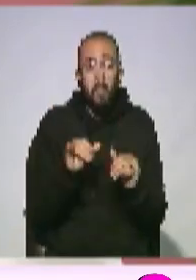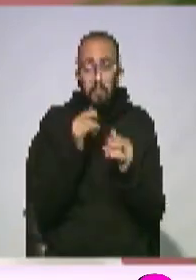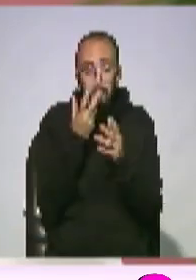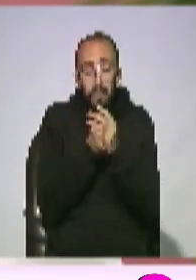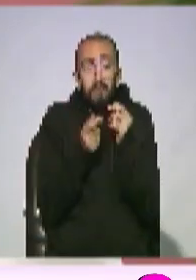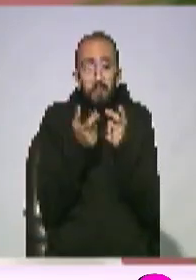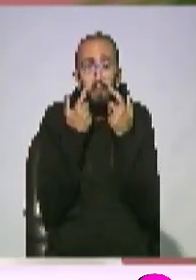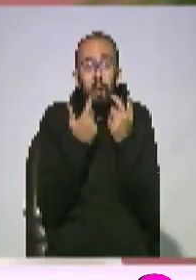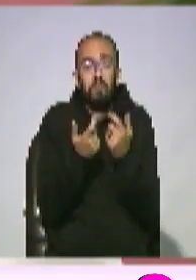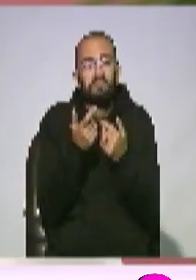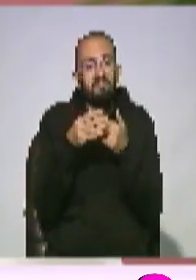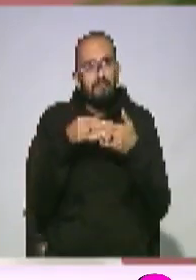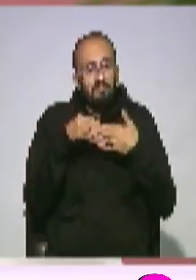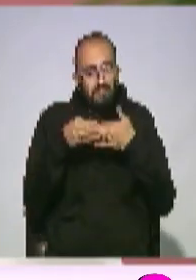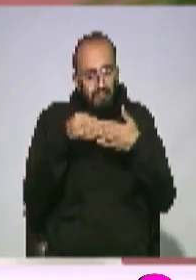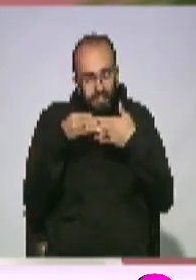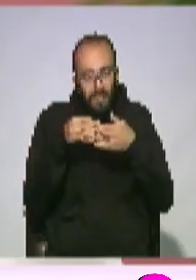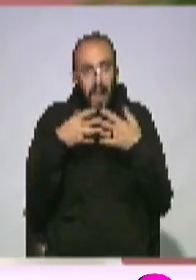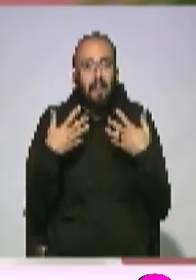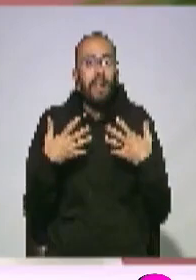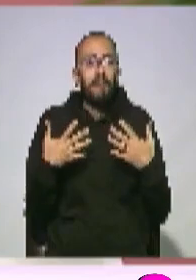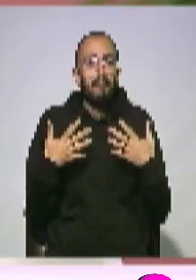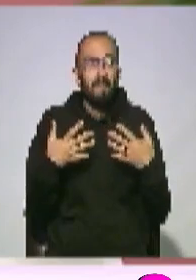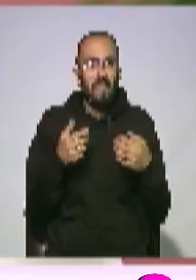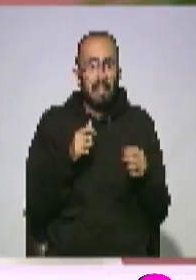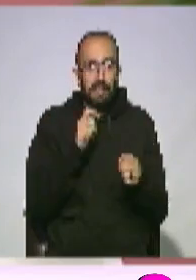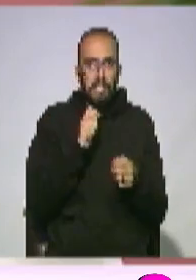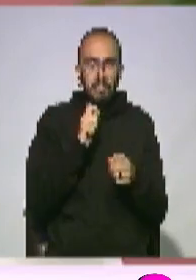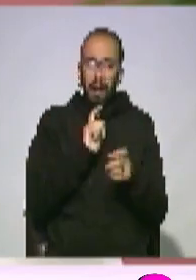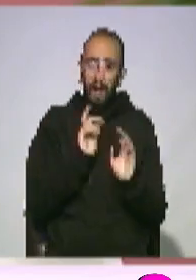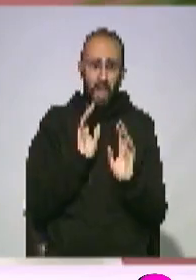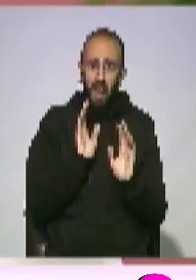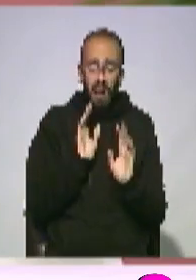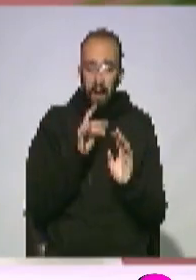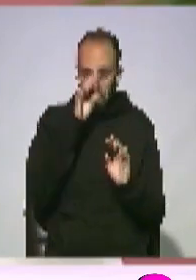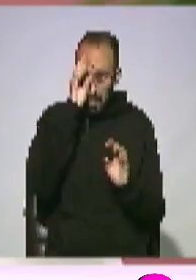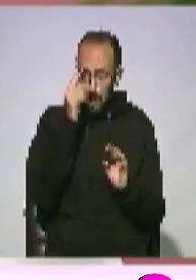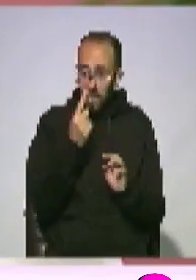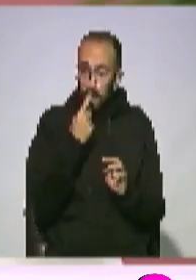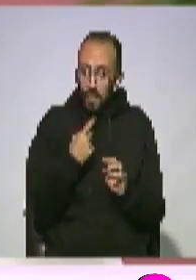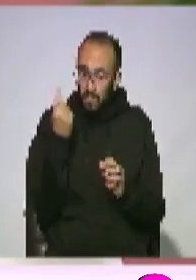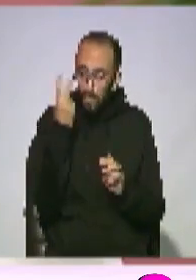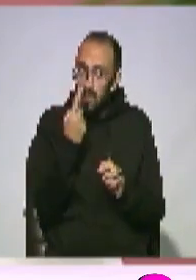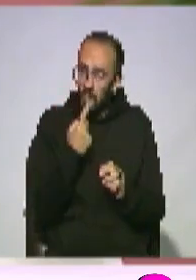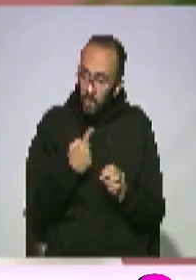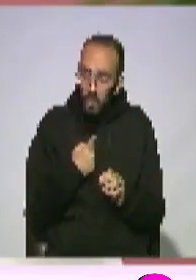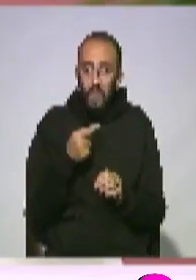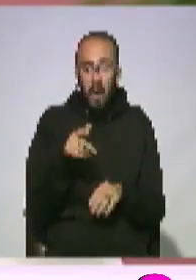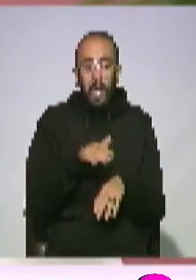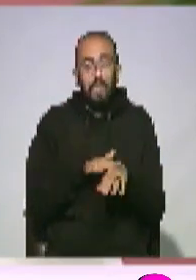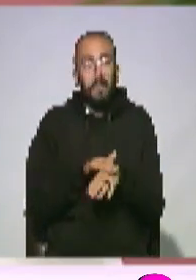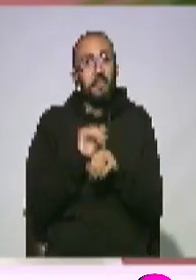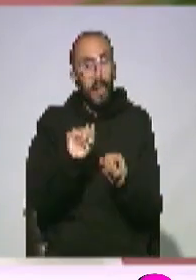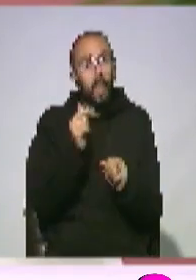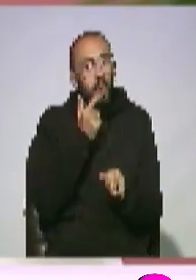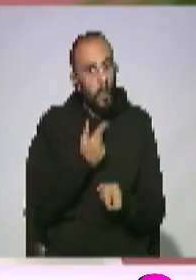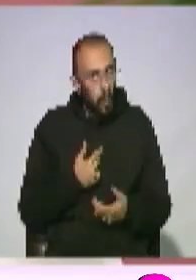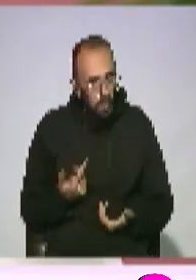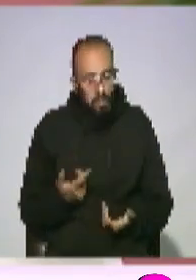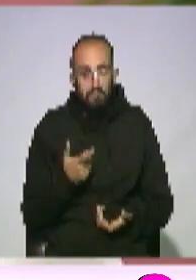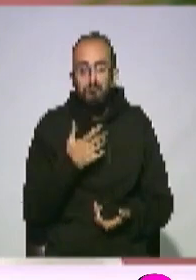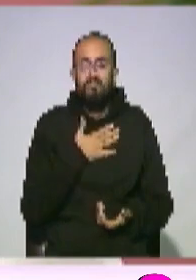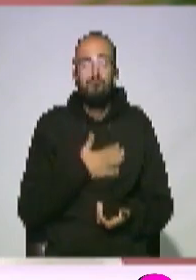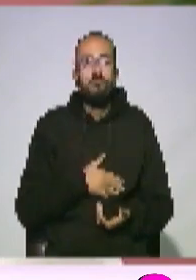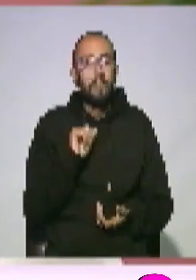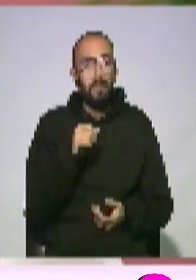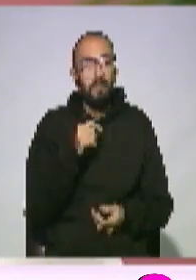في مرونه، في نوع من انواع التقبل للفروق الفرديه، في نوع من انواع التقبل للهوايات والاهواء. يعني